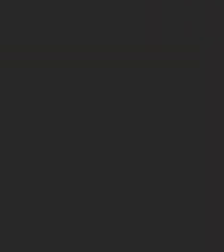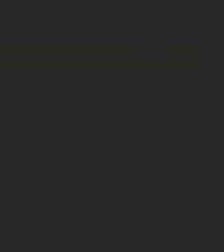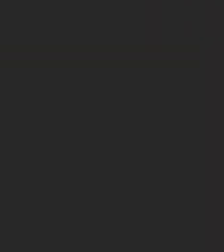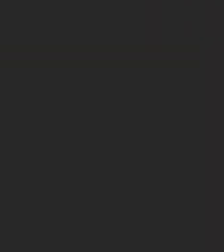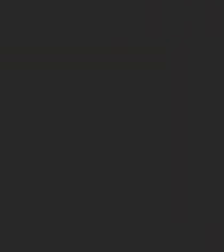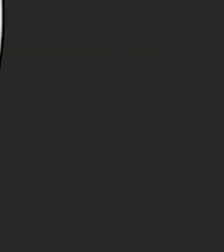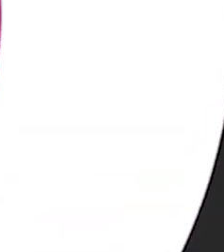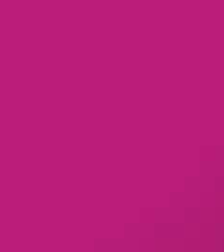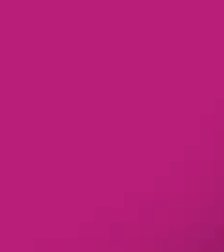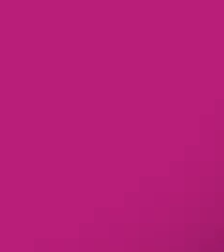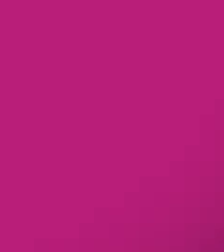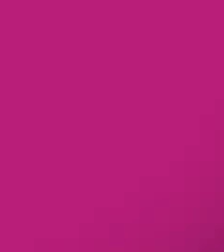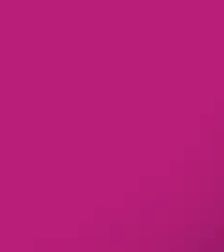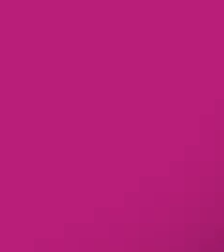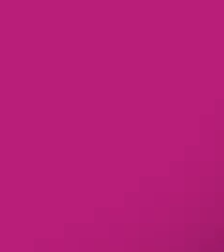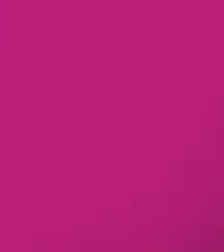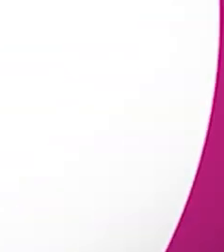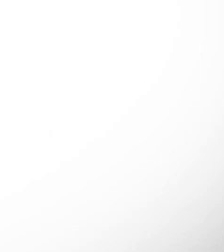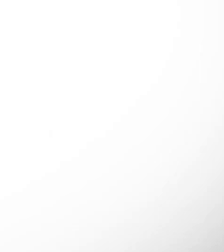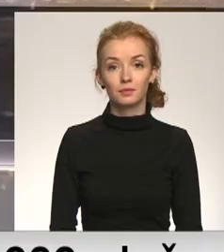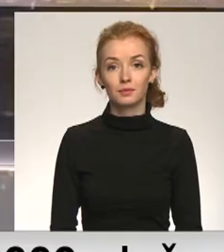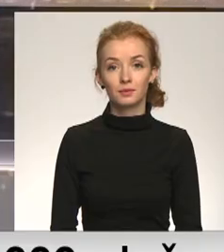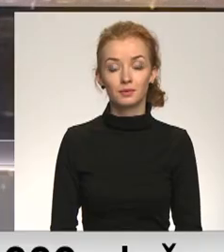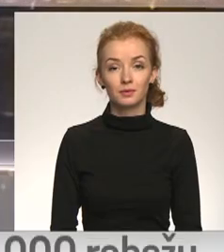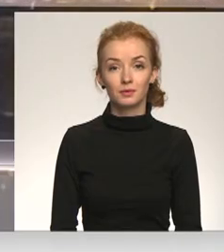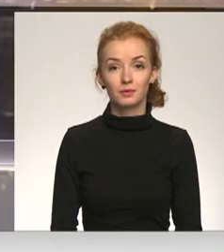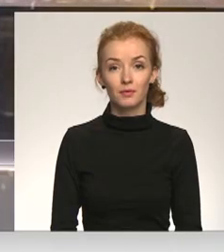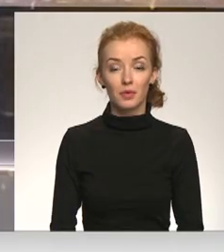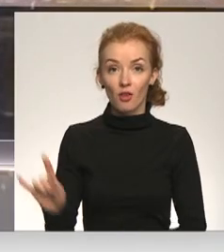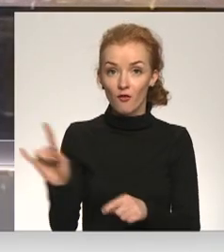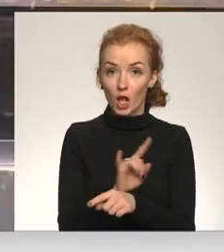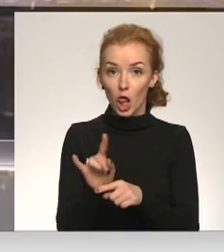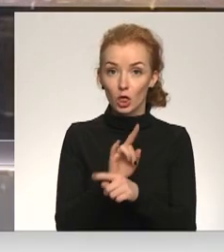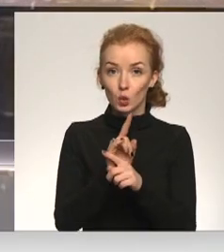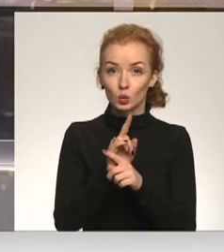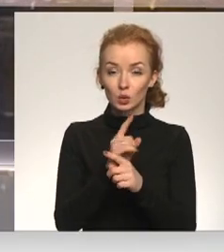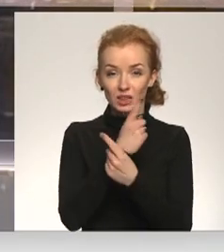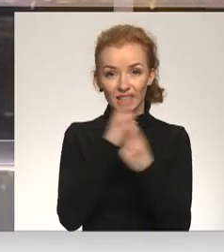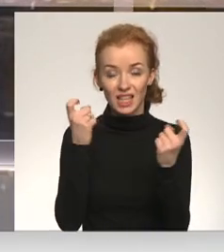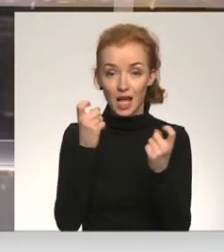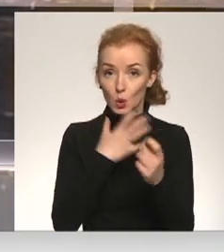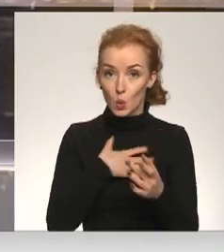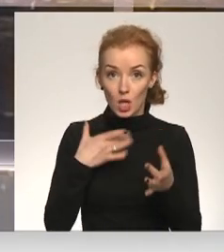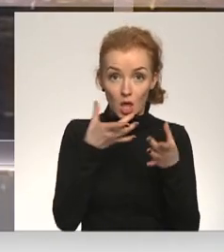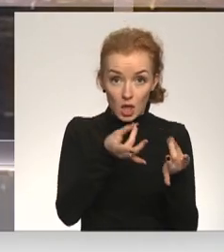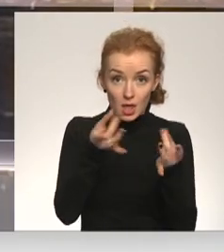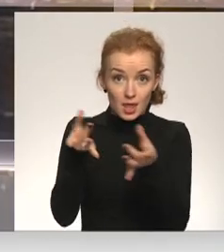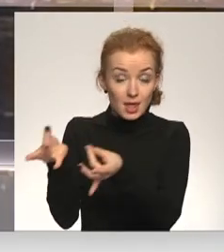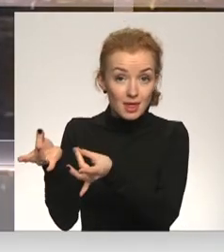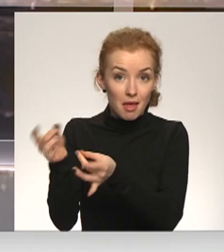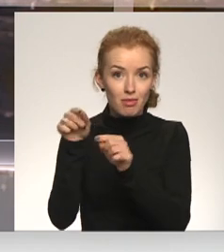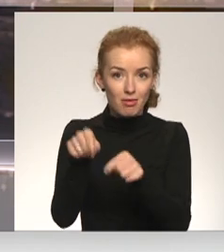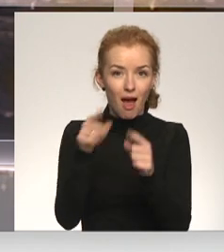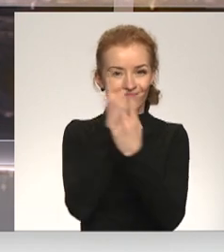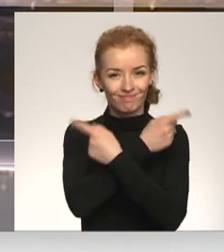Re, viss ēters ir te! Viltus ziņas ir lipīgas. Ar šādu saukli norit